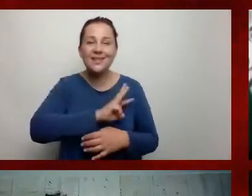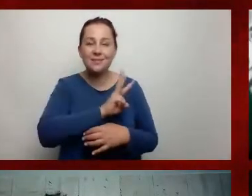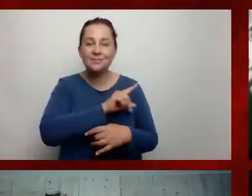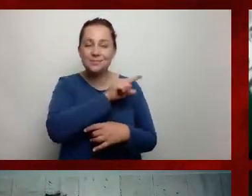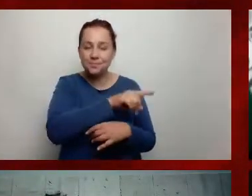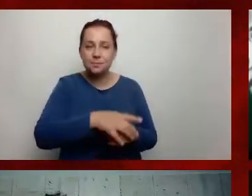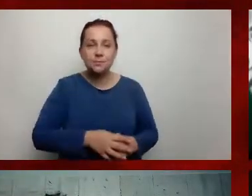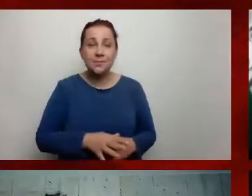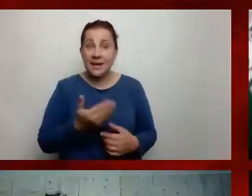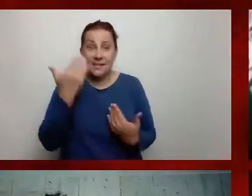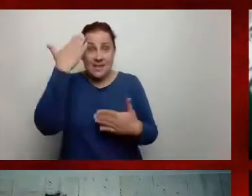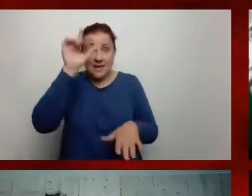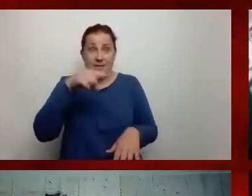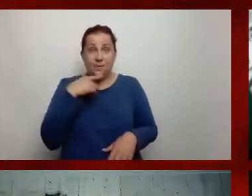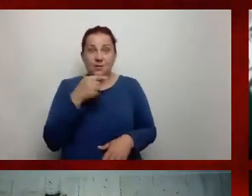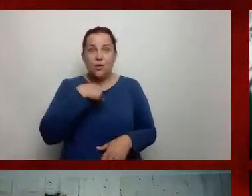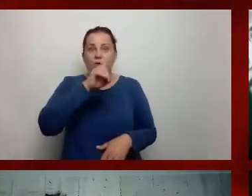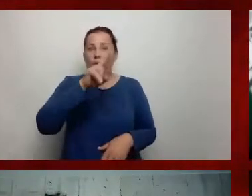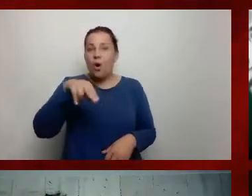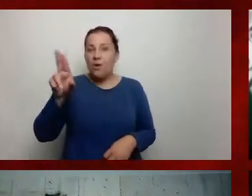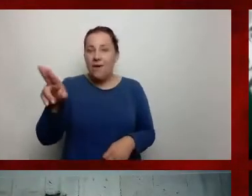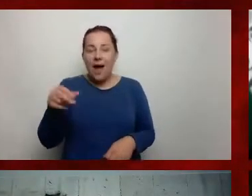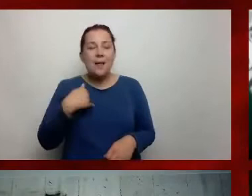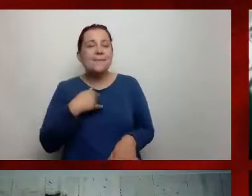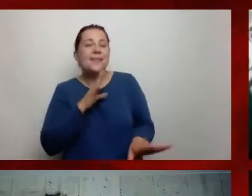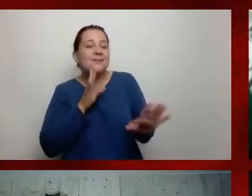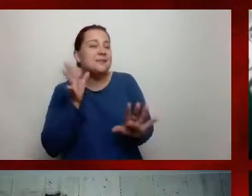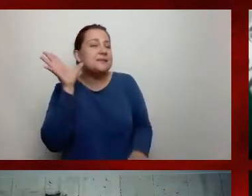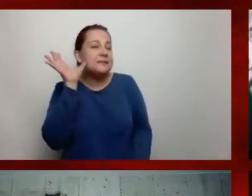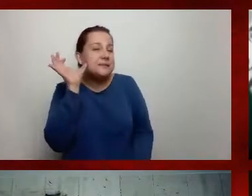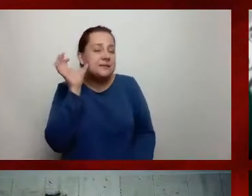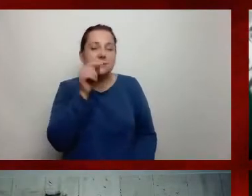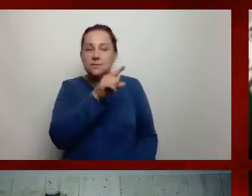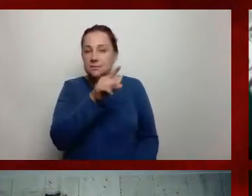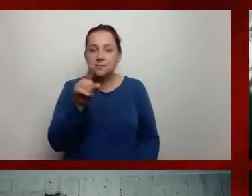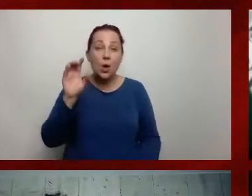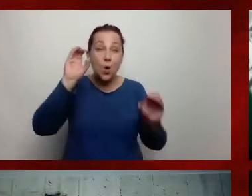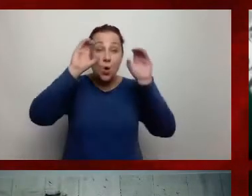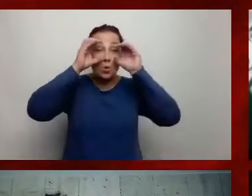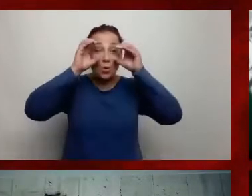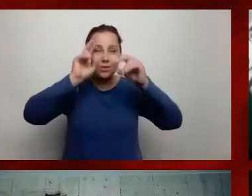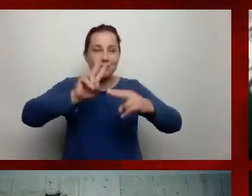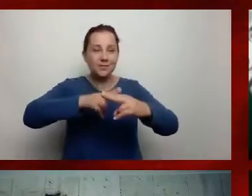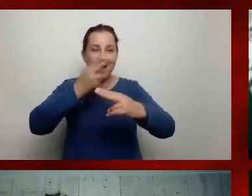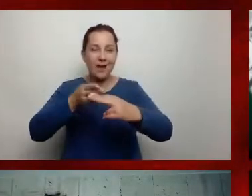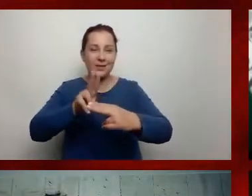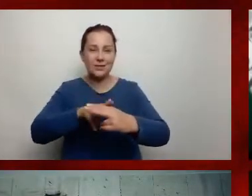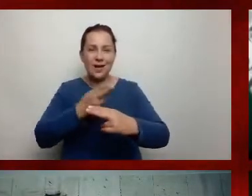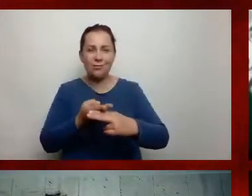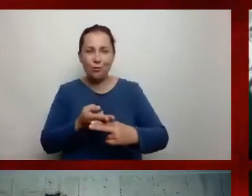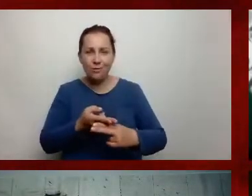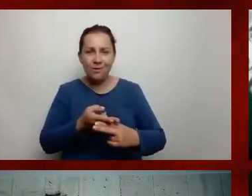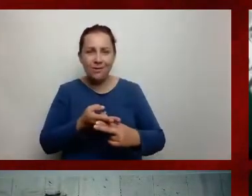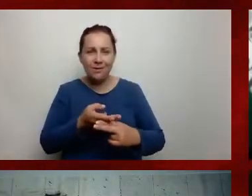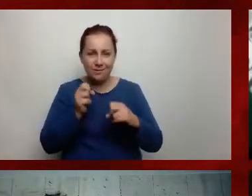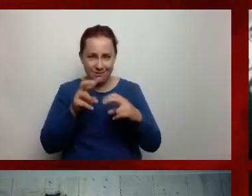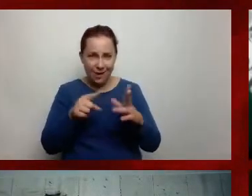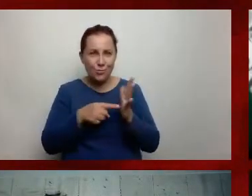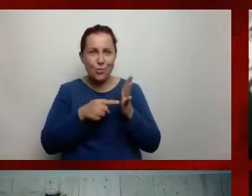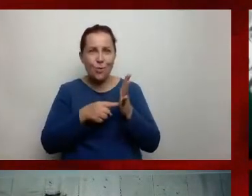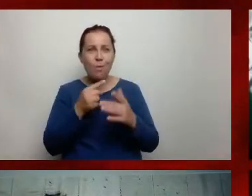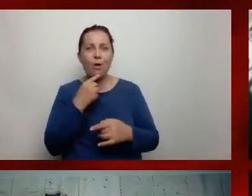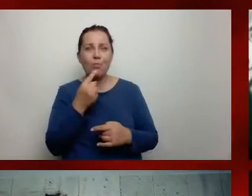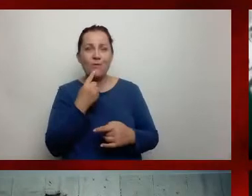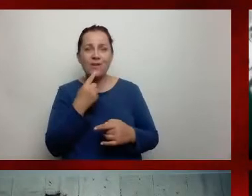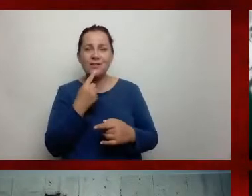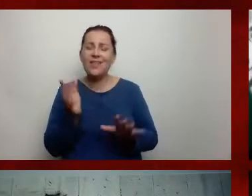co słyszę... Google Translator. Słucham? Google Translator podpowiedział,